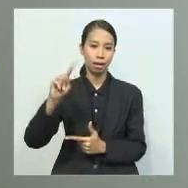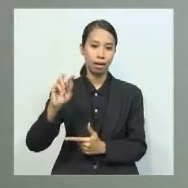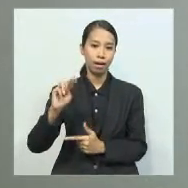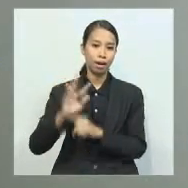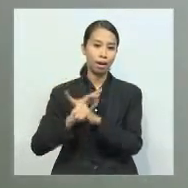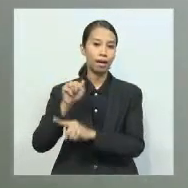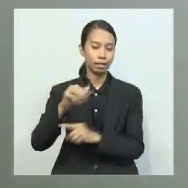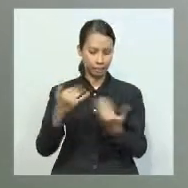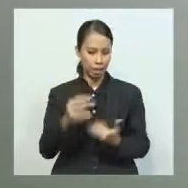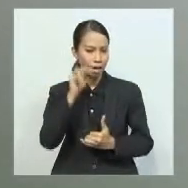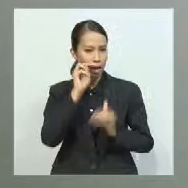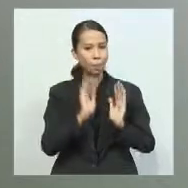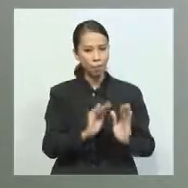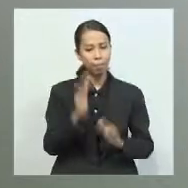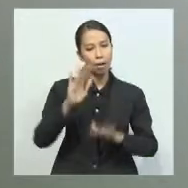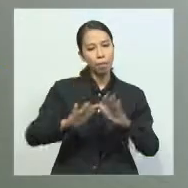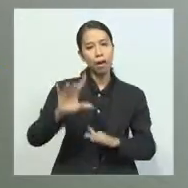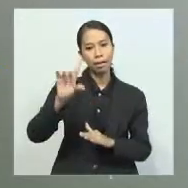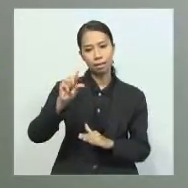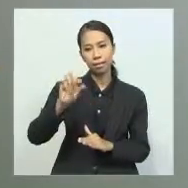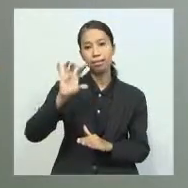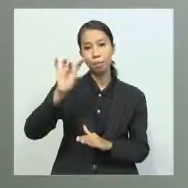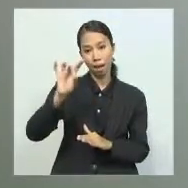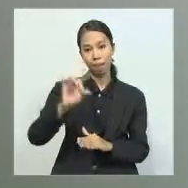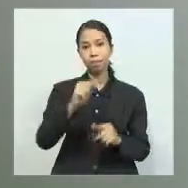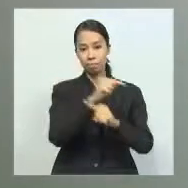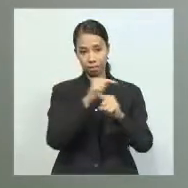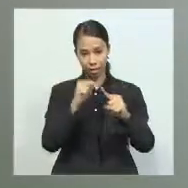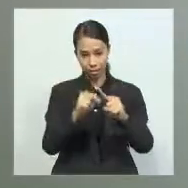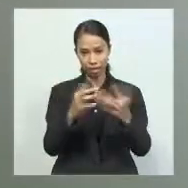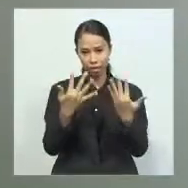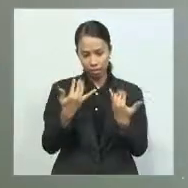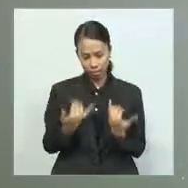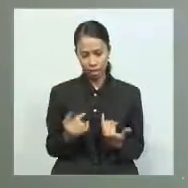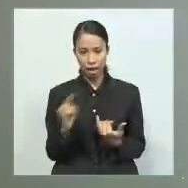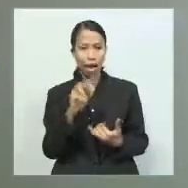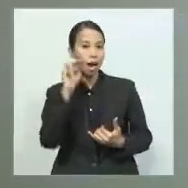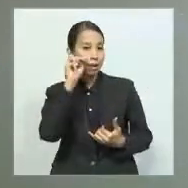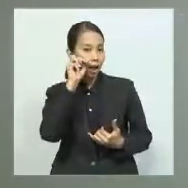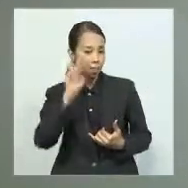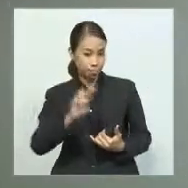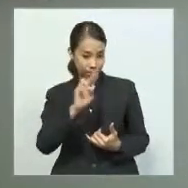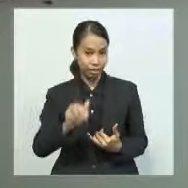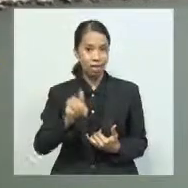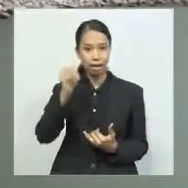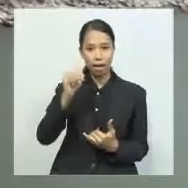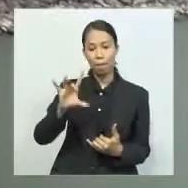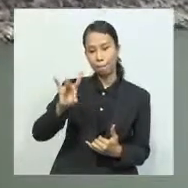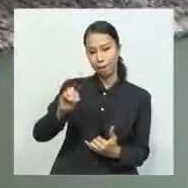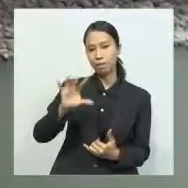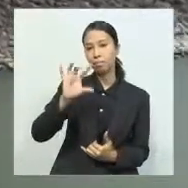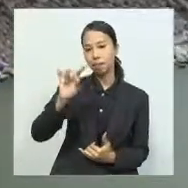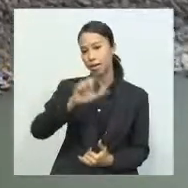670ล้านลูกบาศก์เมตรหรือว่าคิดเป็นร้อยละ28ของความจุอ่างค่ะโดยเป็นน้ำใช้การได้